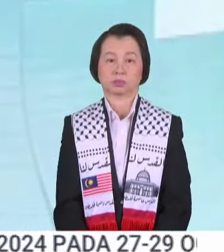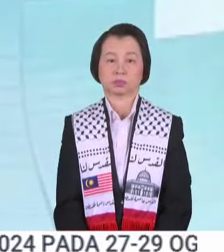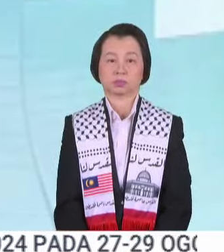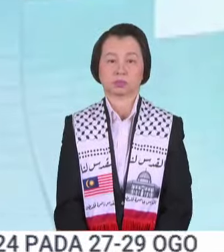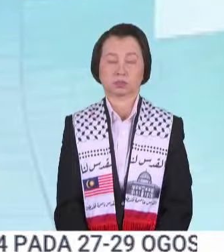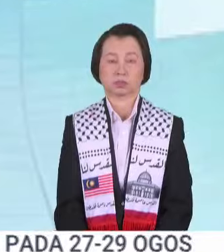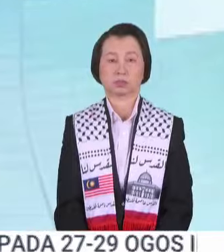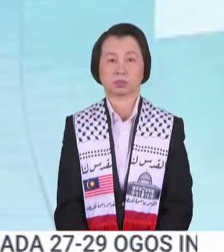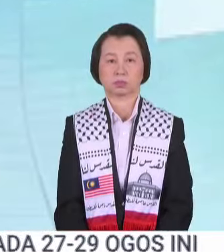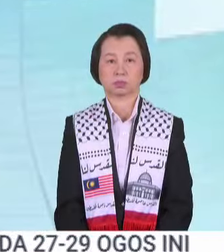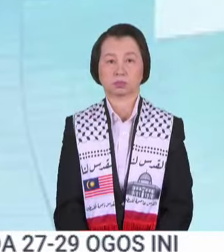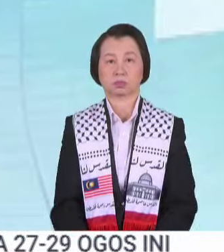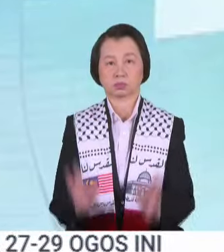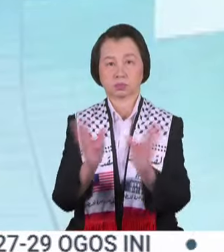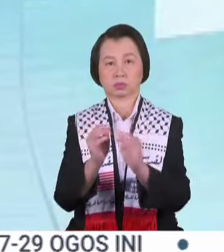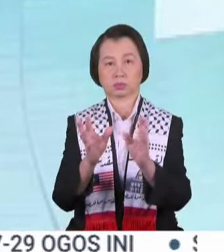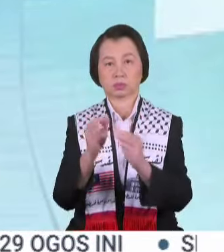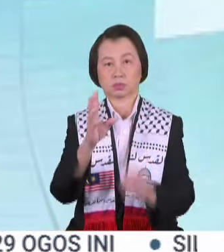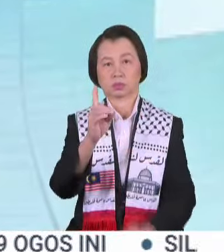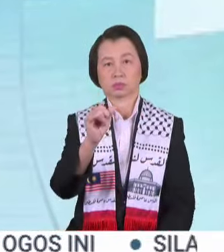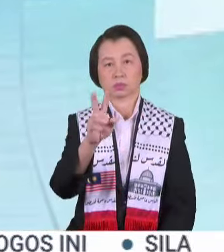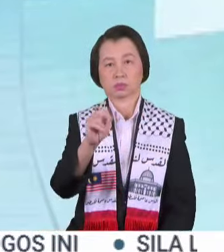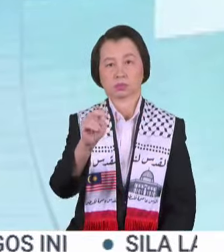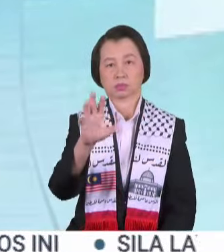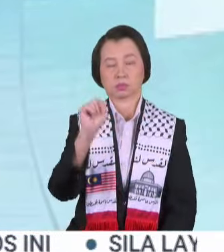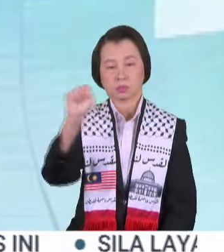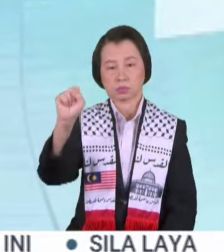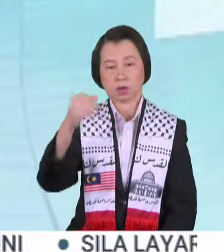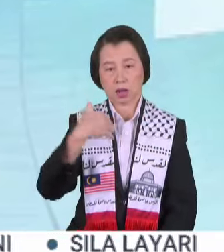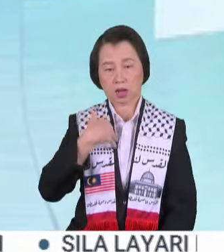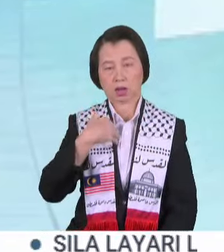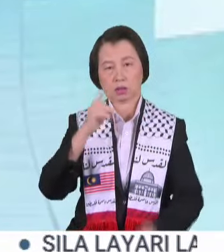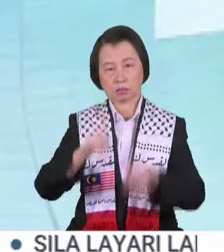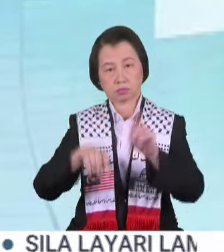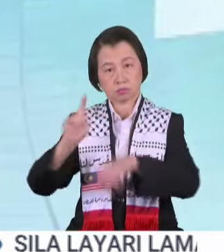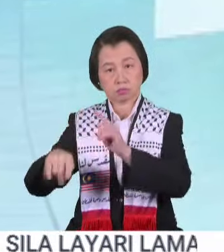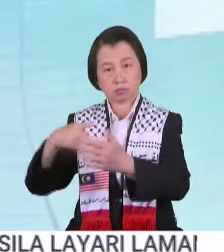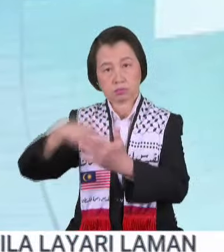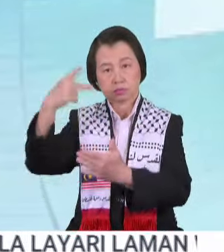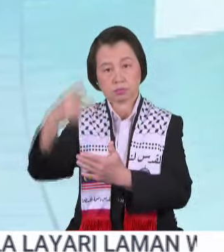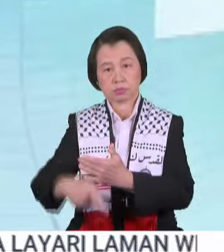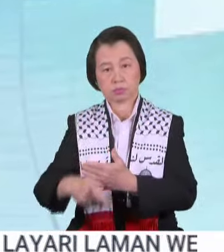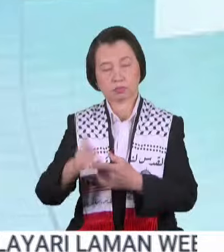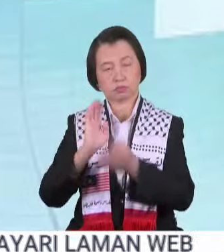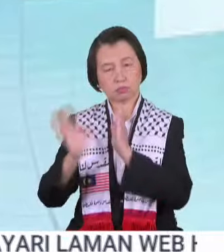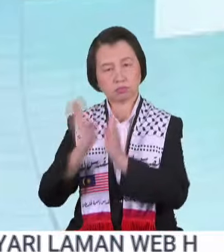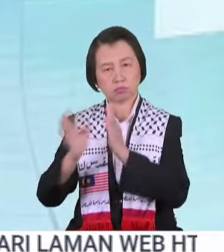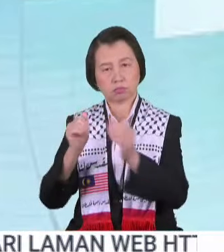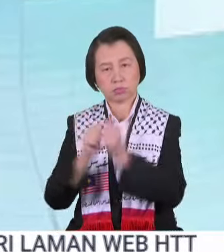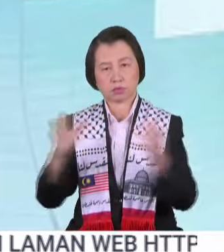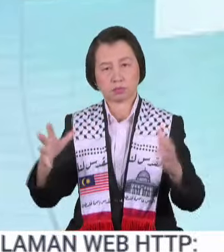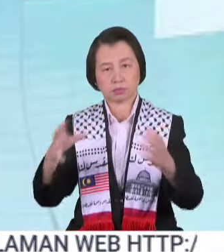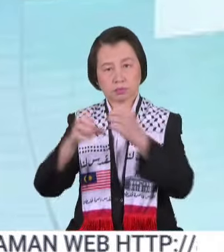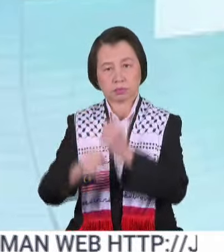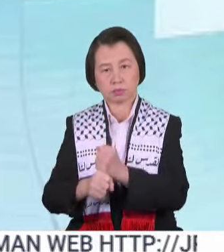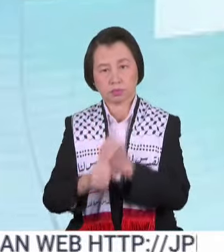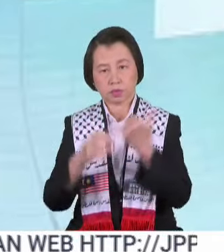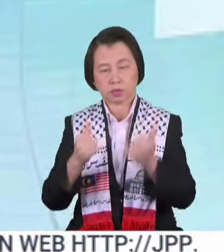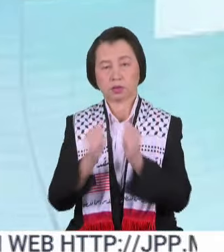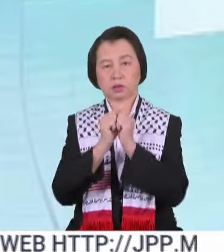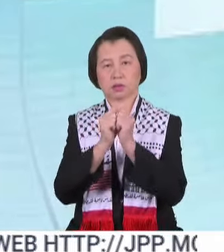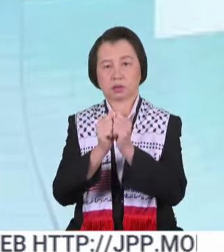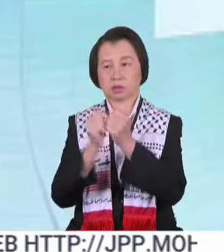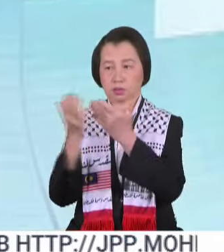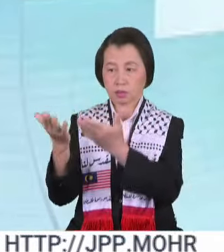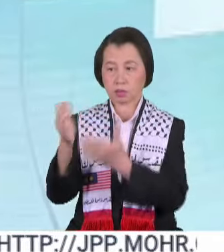Kembali semula. Persidangan DUN Sabah pada hari ketiga diisi dengan pelbagai pengisian perbahasan dan penggulungan. Perkembangannya kita